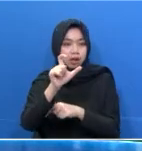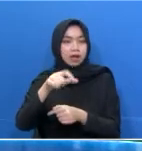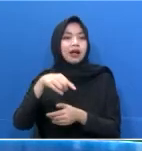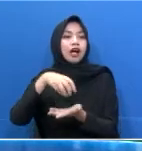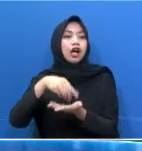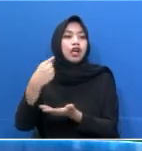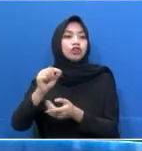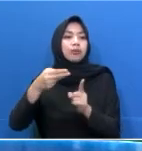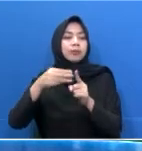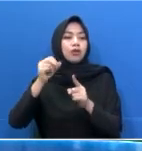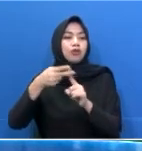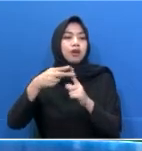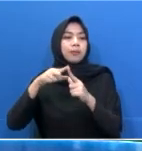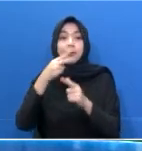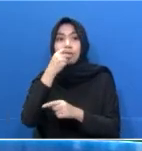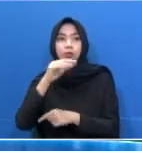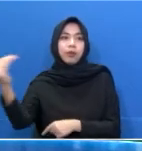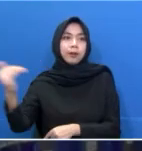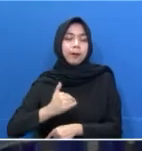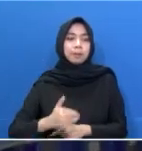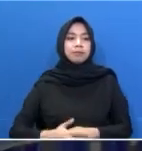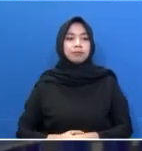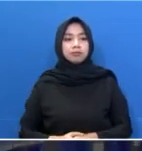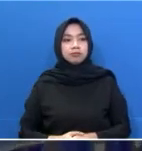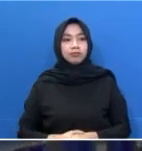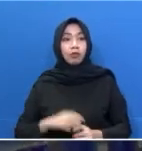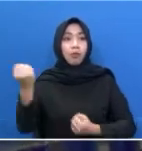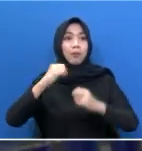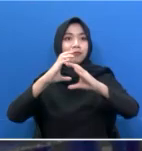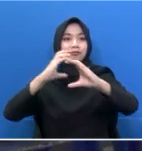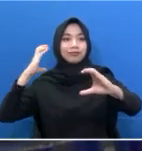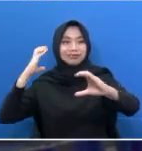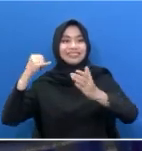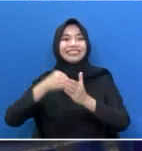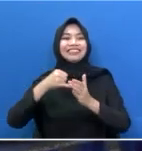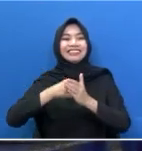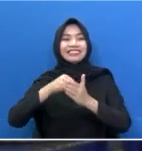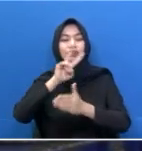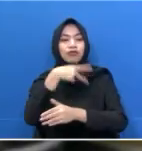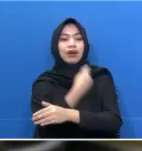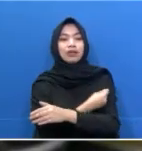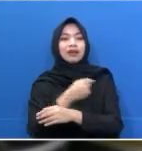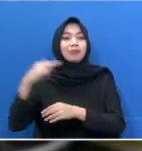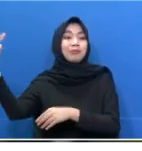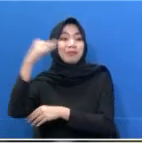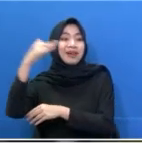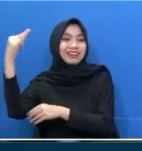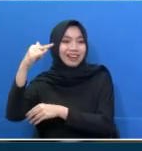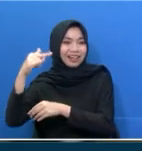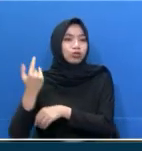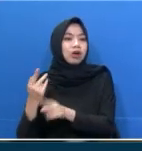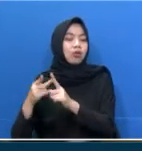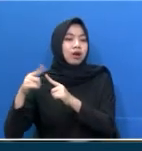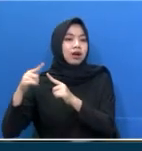Biofarma di Bandung Jawa Barat Hai rangkaian kendaraan pembawa vaksin menempuh perjalanan selama tiga jam dari